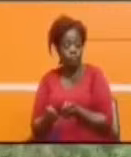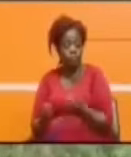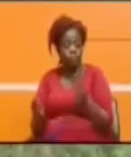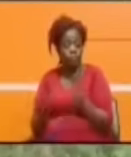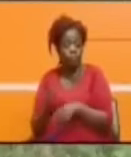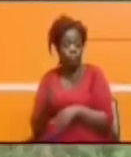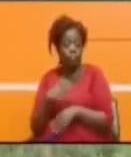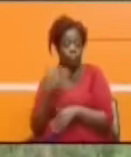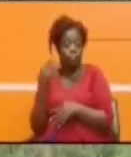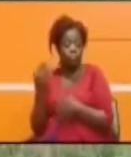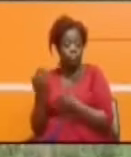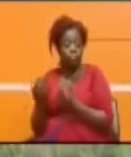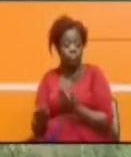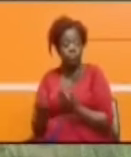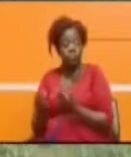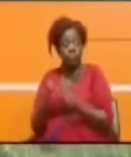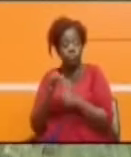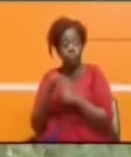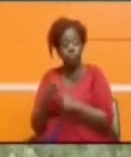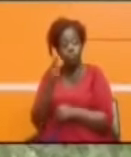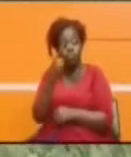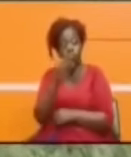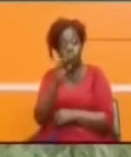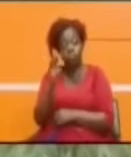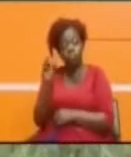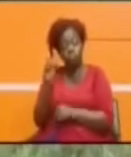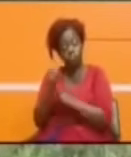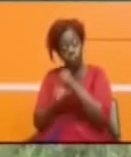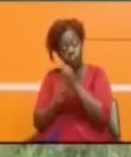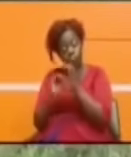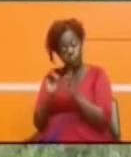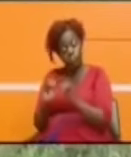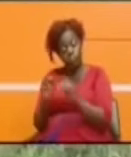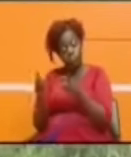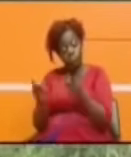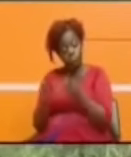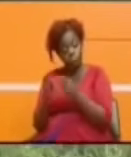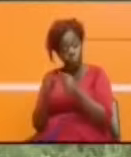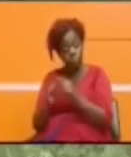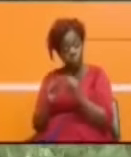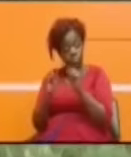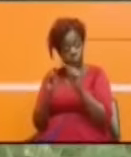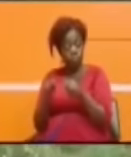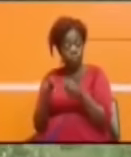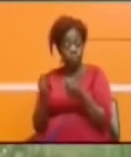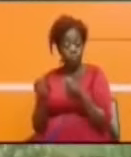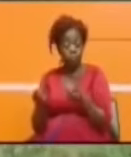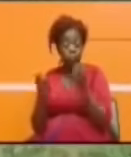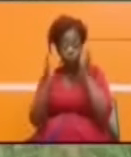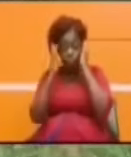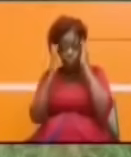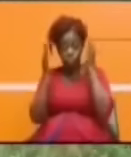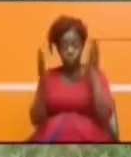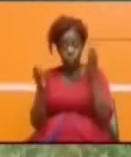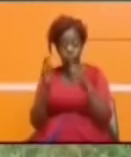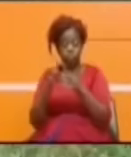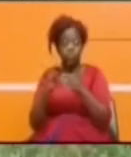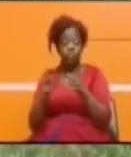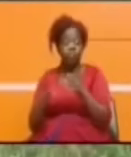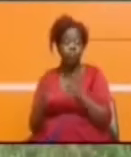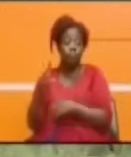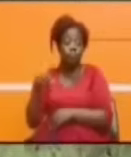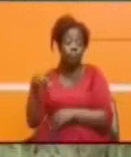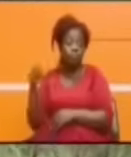wangu kali bawezezako emyaka nga kikumi nga kwebali naye wajjaga nti sibamanyi era mutambule mukole